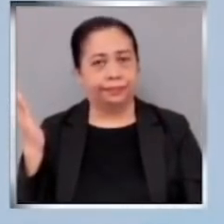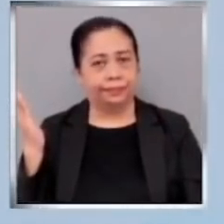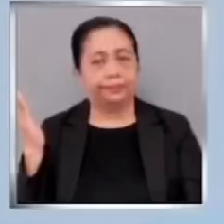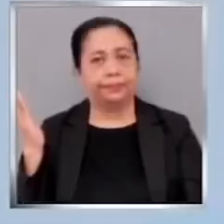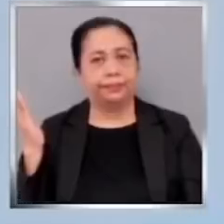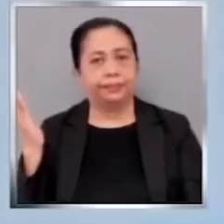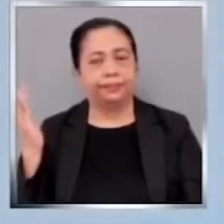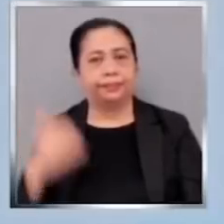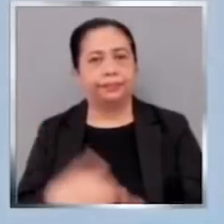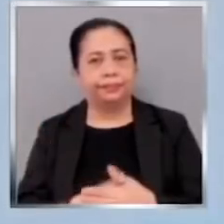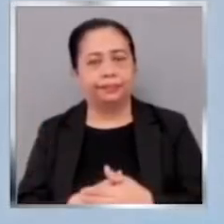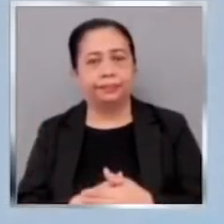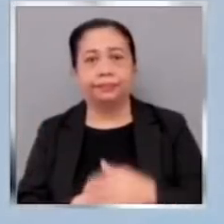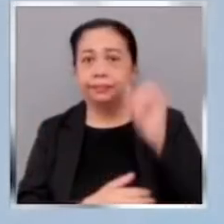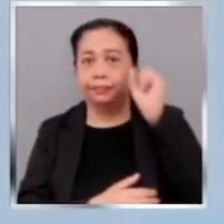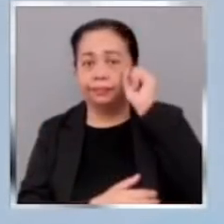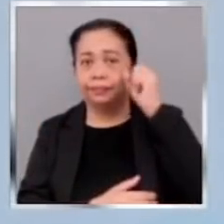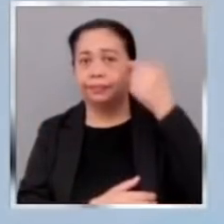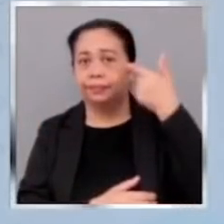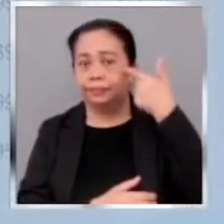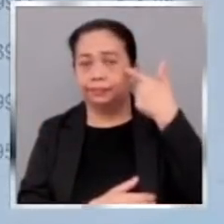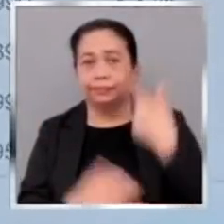22,641,250. Sherwin Gachalian na may